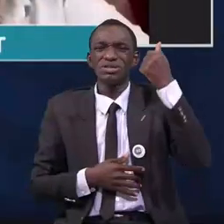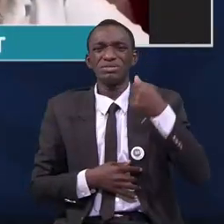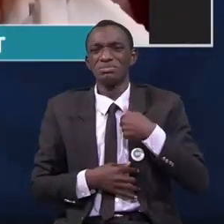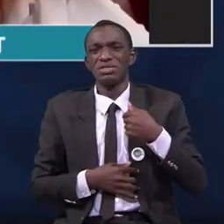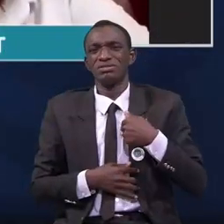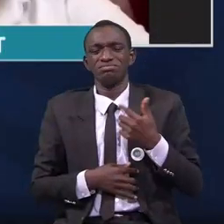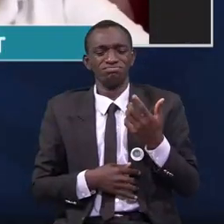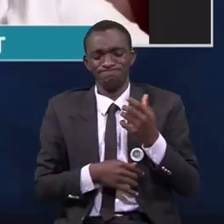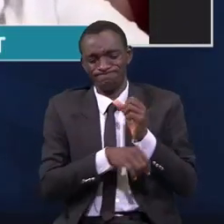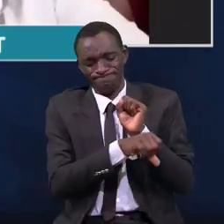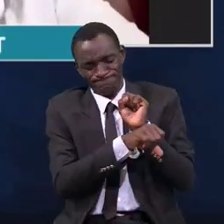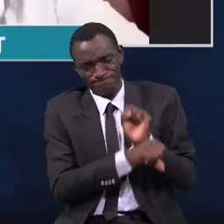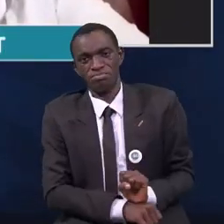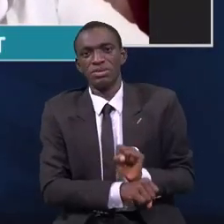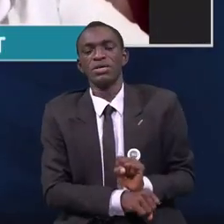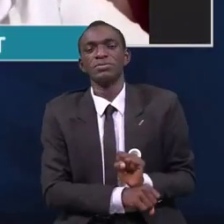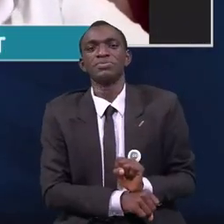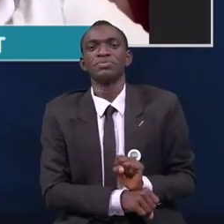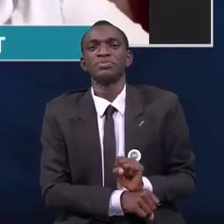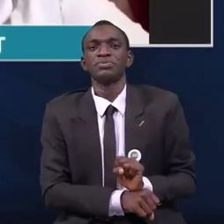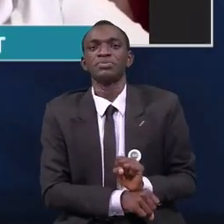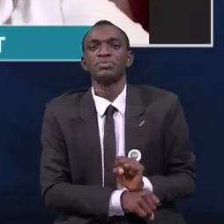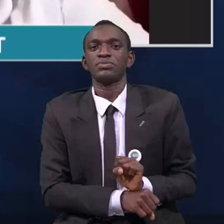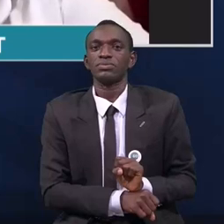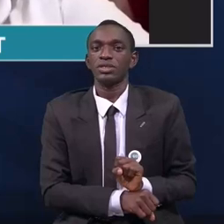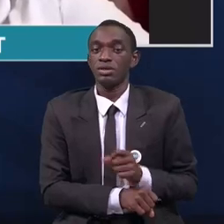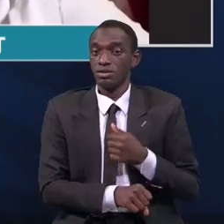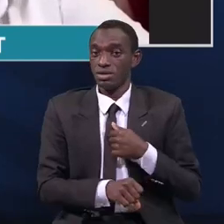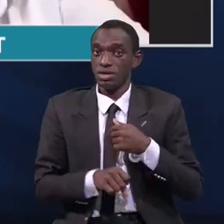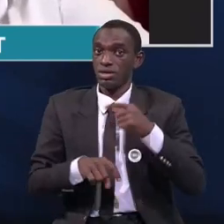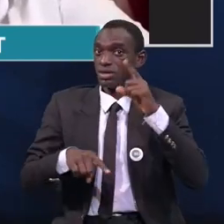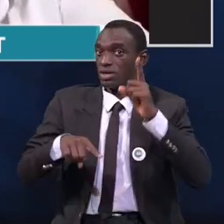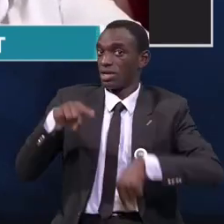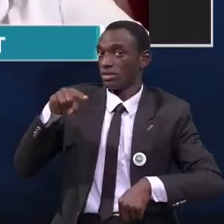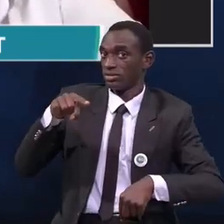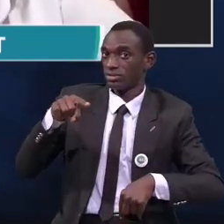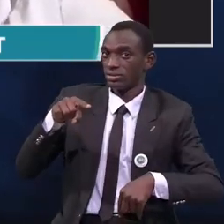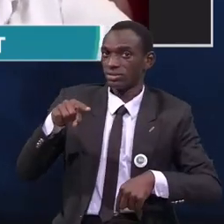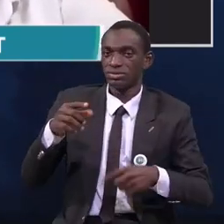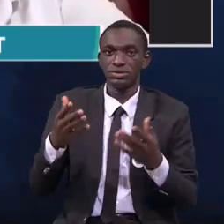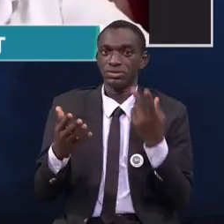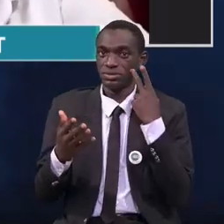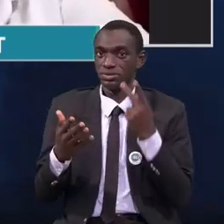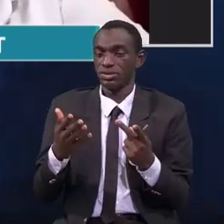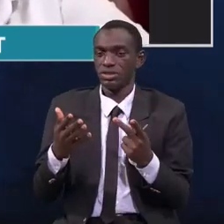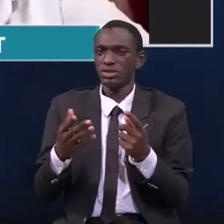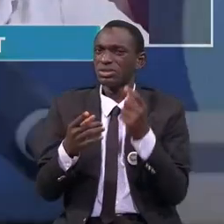lever parce qu'il y a quelque chose qui m'a lié moi je ne peux